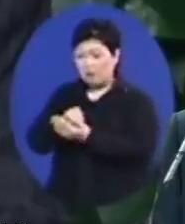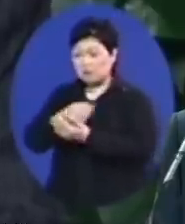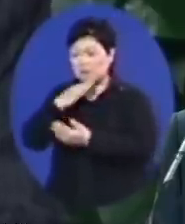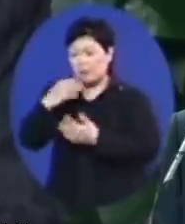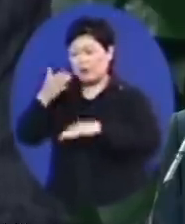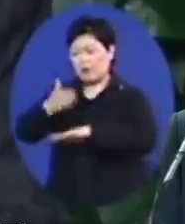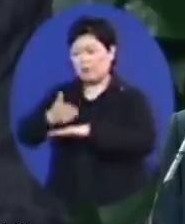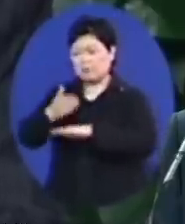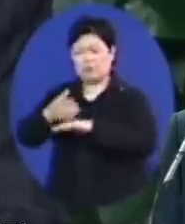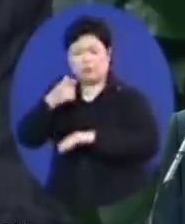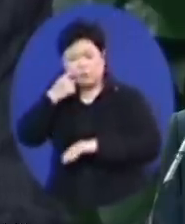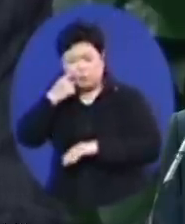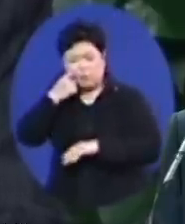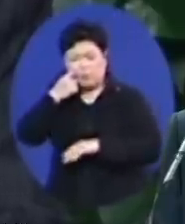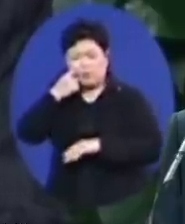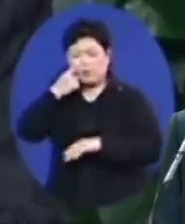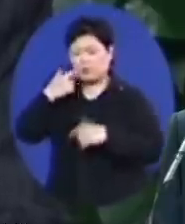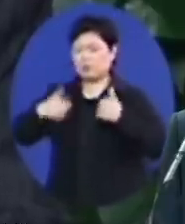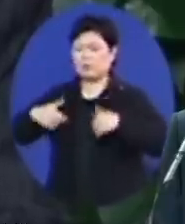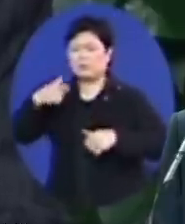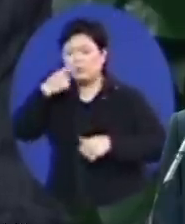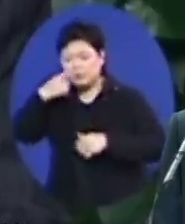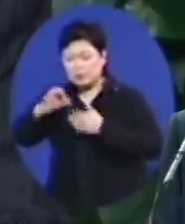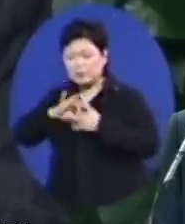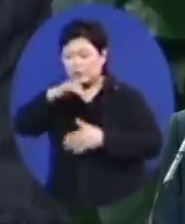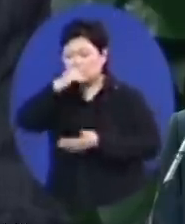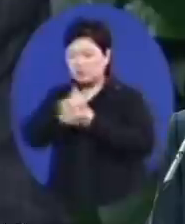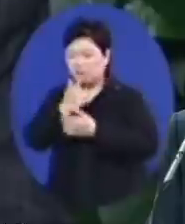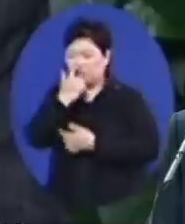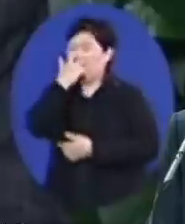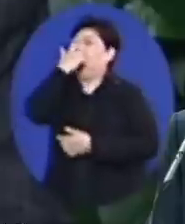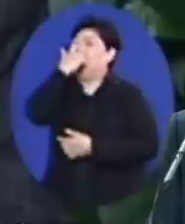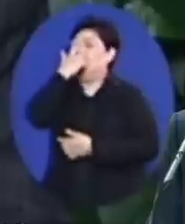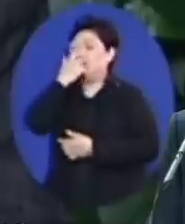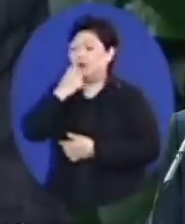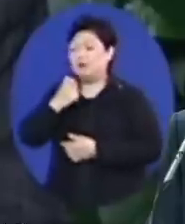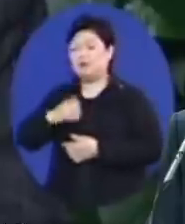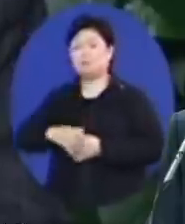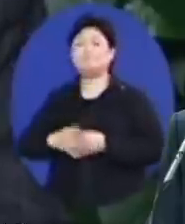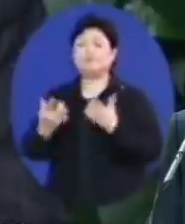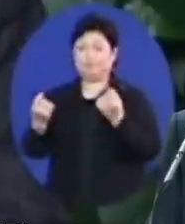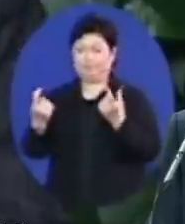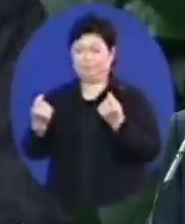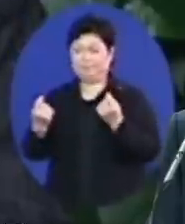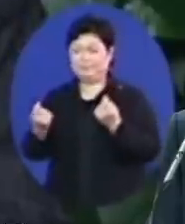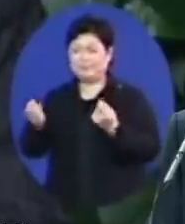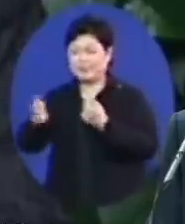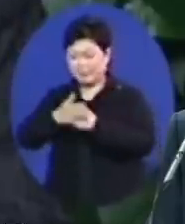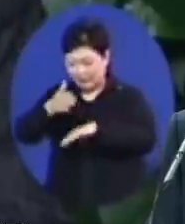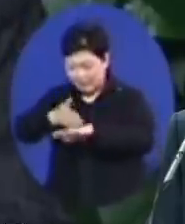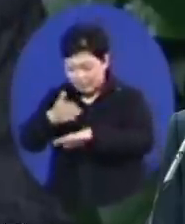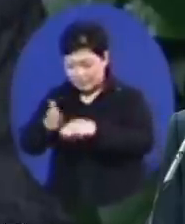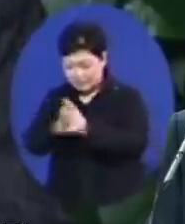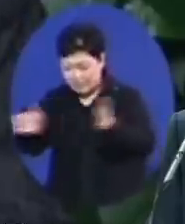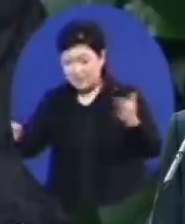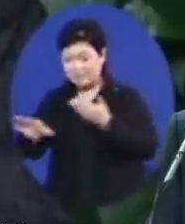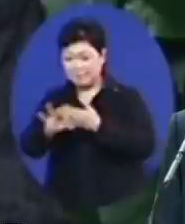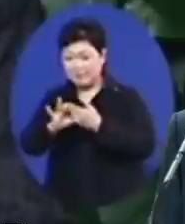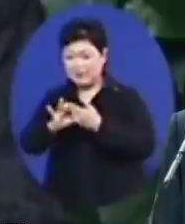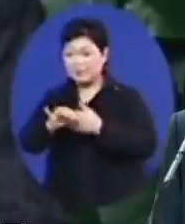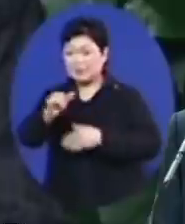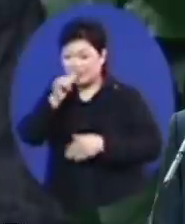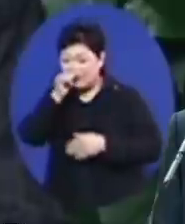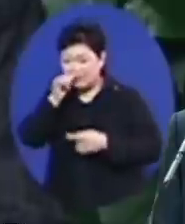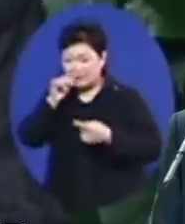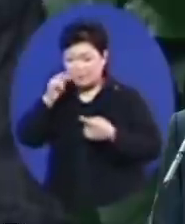감사하고 기뻐하지 못하면 어떻게 되느냐, 그 죄책감을 항상 느끼게 되는 것입니다. 감사하기 시작하면 점점 있는 것이